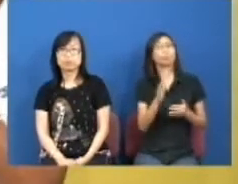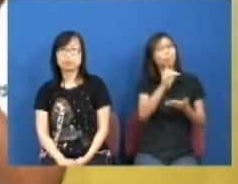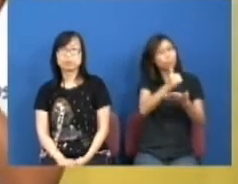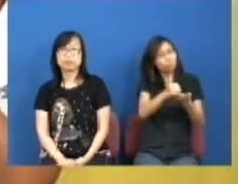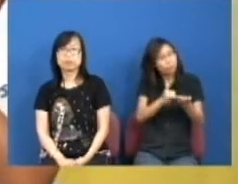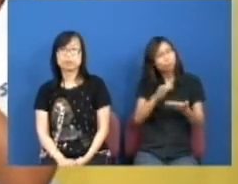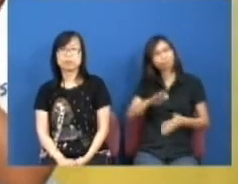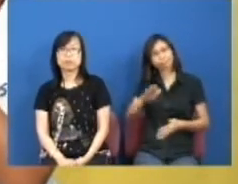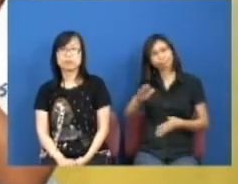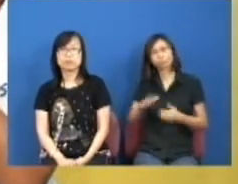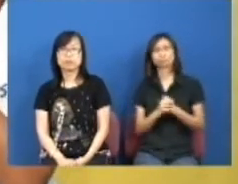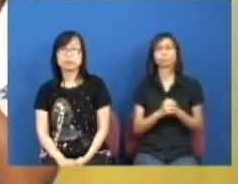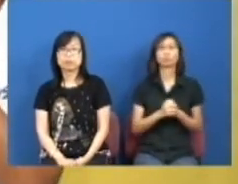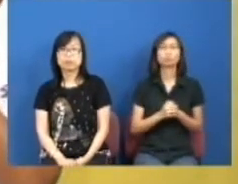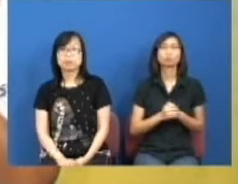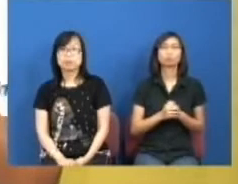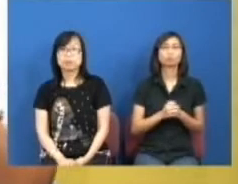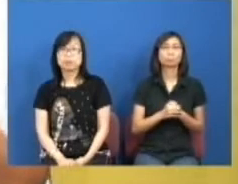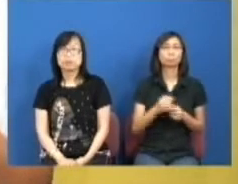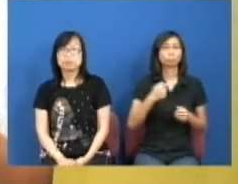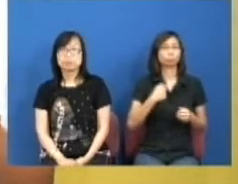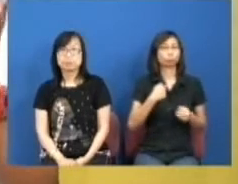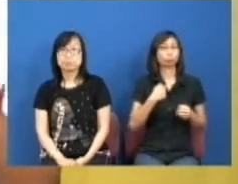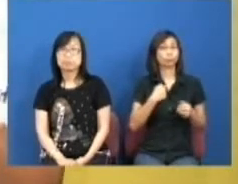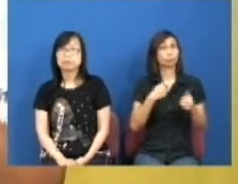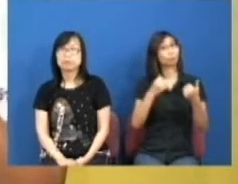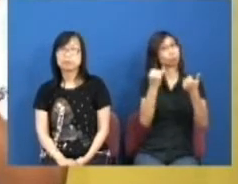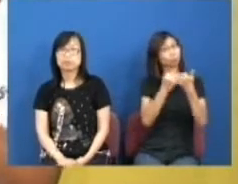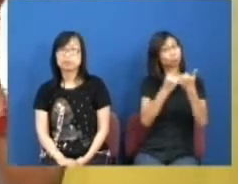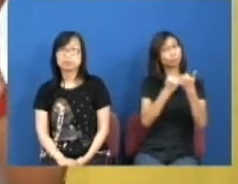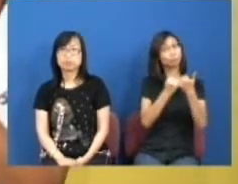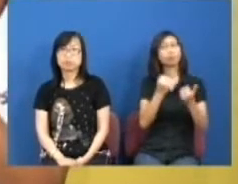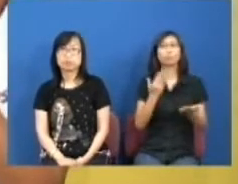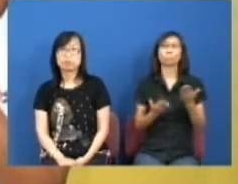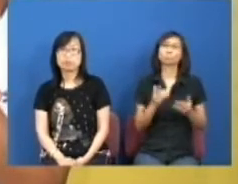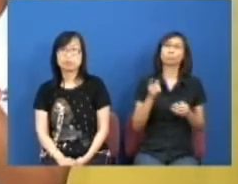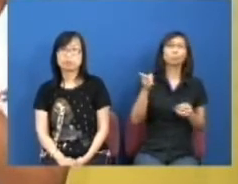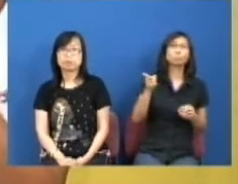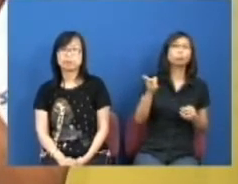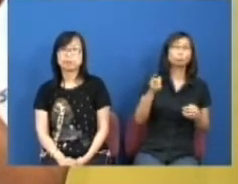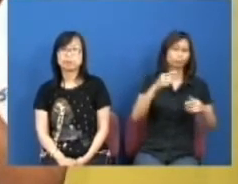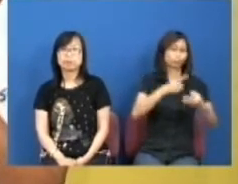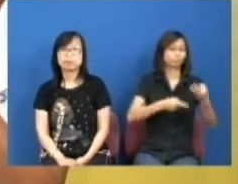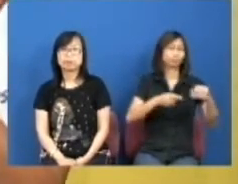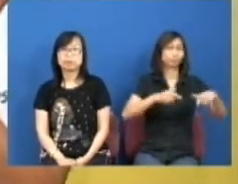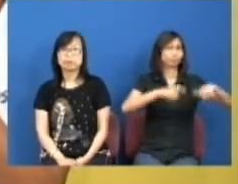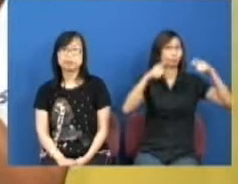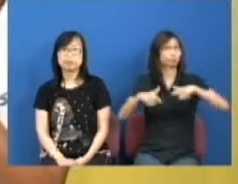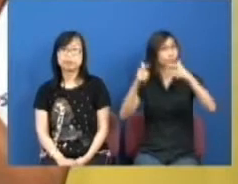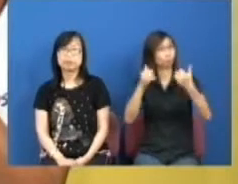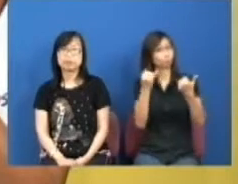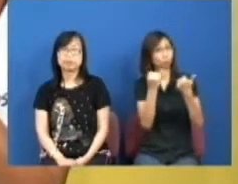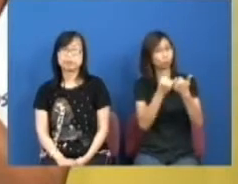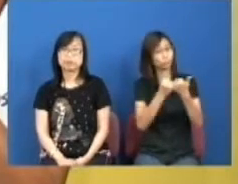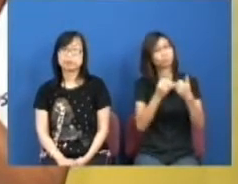樣。咁啱，其實講到我啲學生或者可能我慧文嘅學生啦咁樣，咁咧有一個幾得意觀察